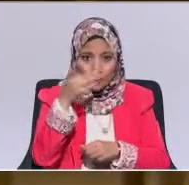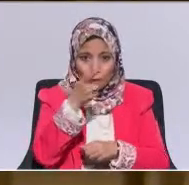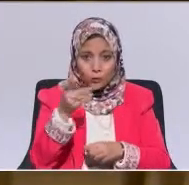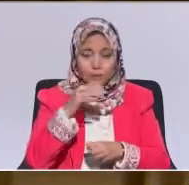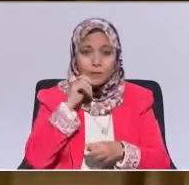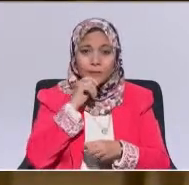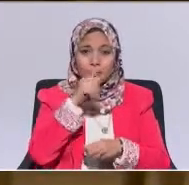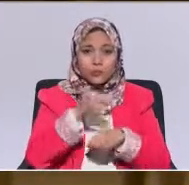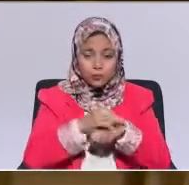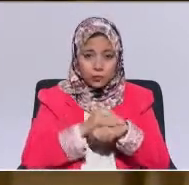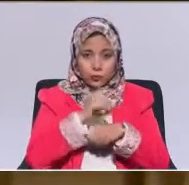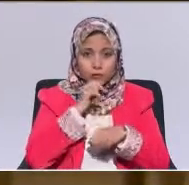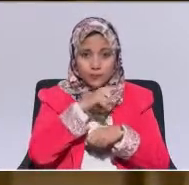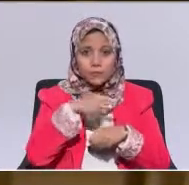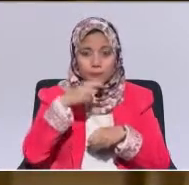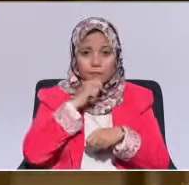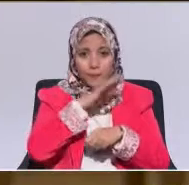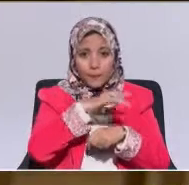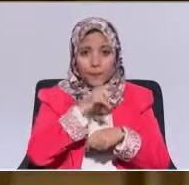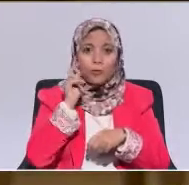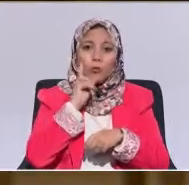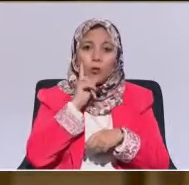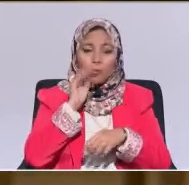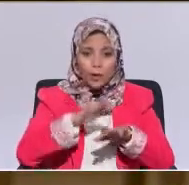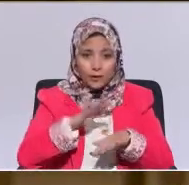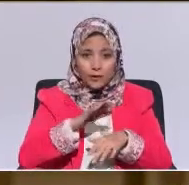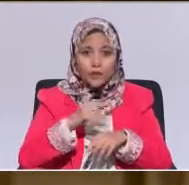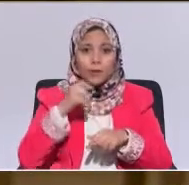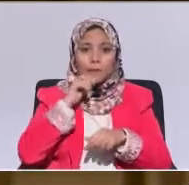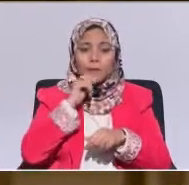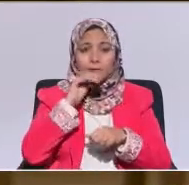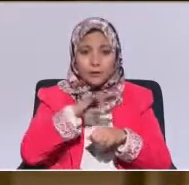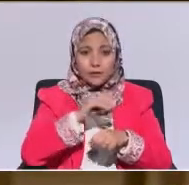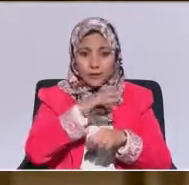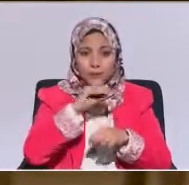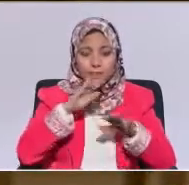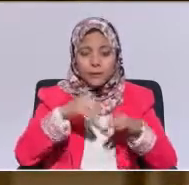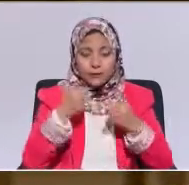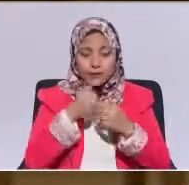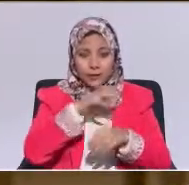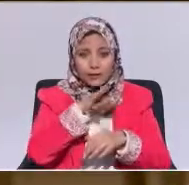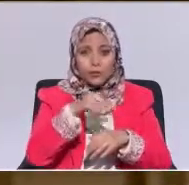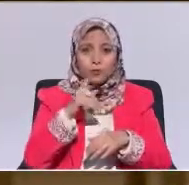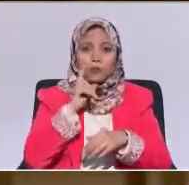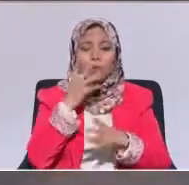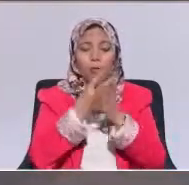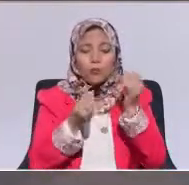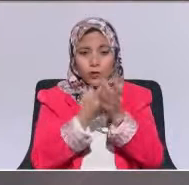نهلة مجدي أبو غنيمة، والدته السيدة أمال يوسف أبو غنيمة،